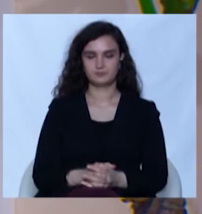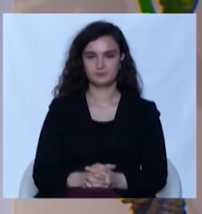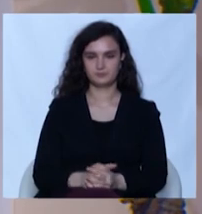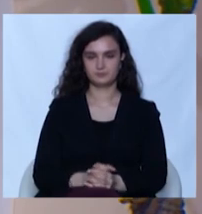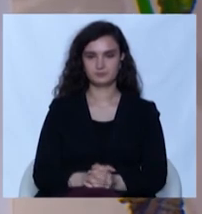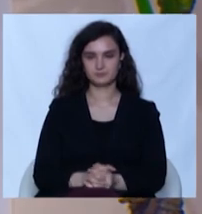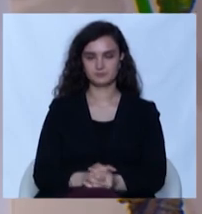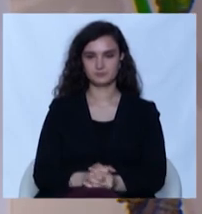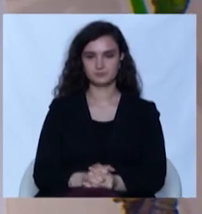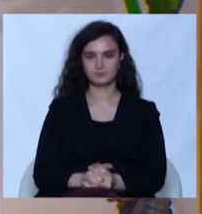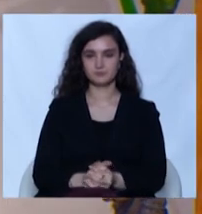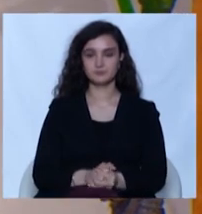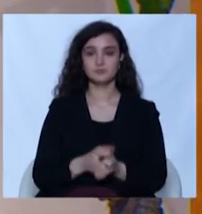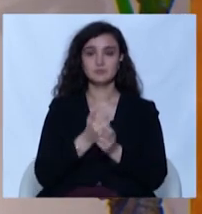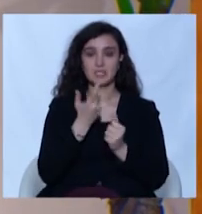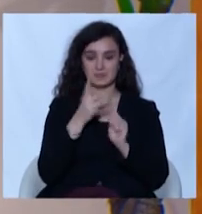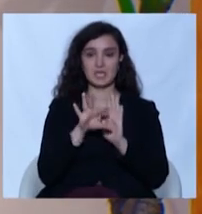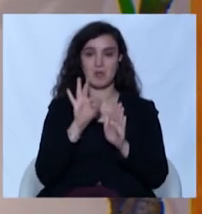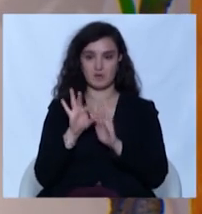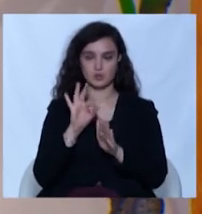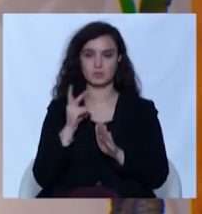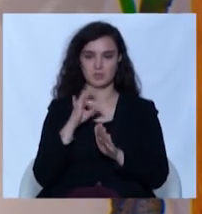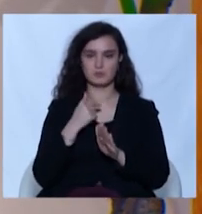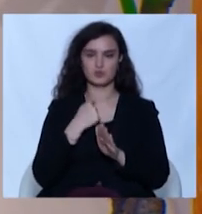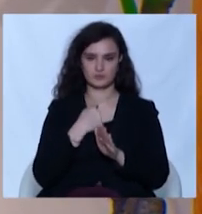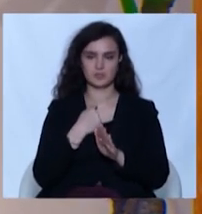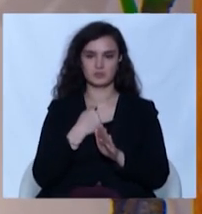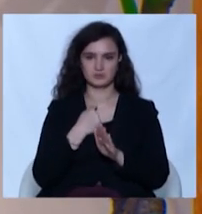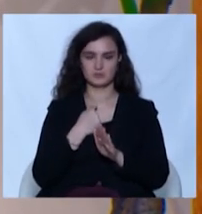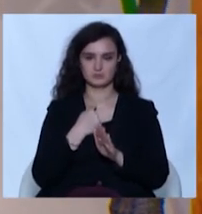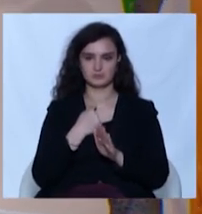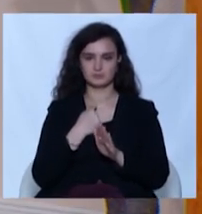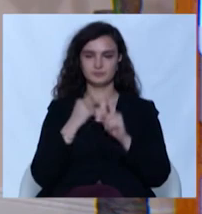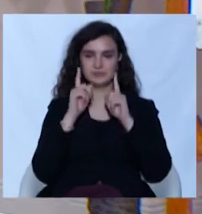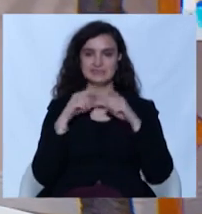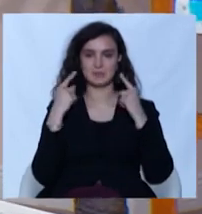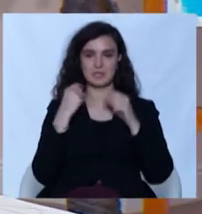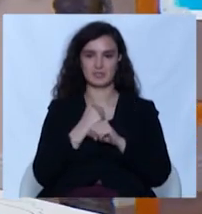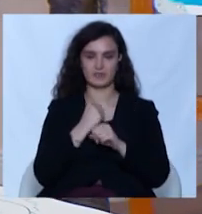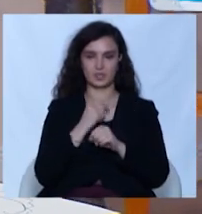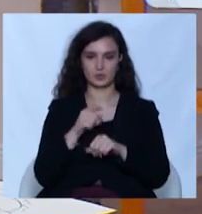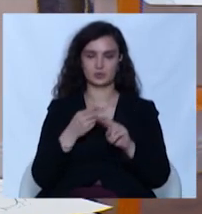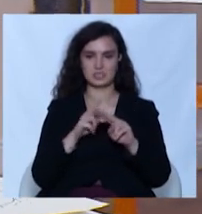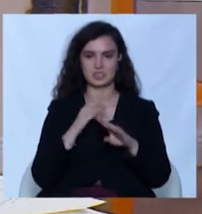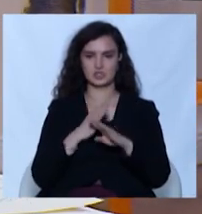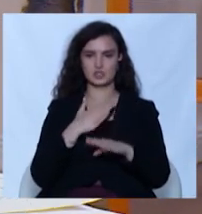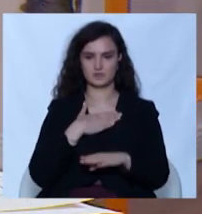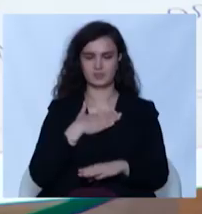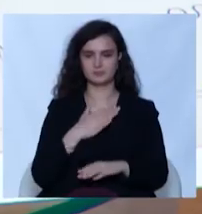რამდენიმე ავარჩიოთ, კი არის უამრავი, მაგრამ ჩვენ ავიღოთ ძირითადი ღიმილები, რაც არის. ეს არის